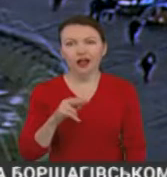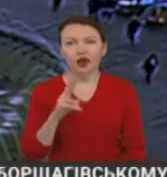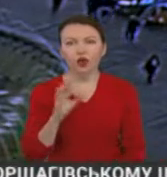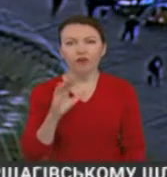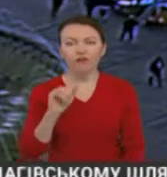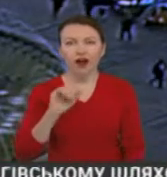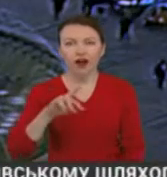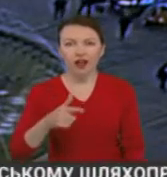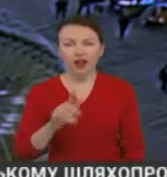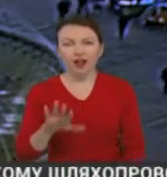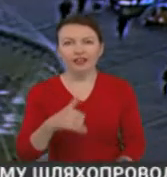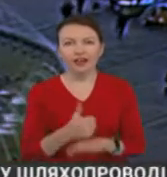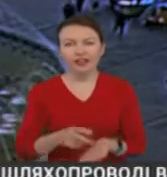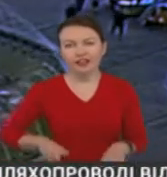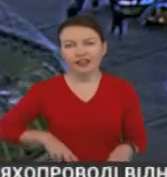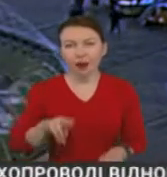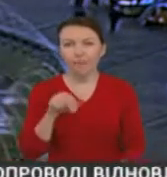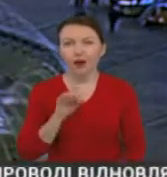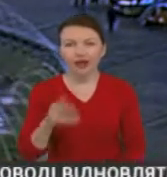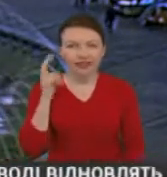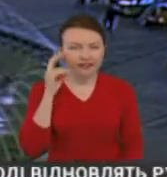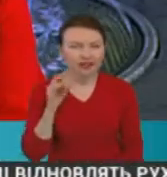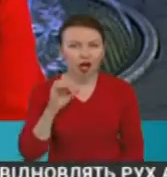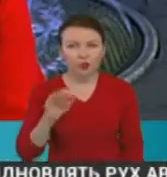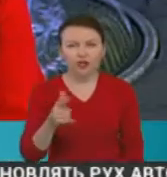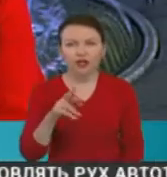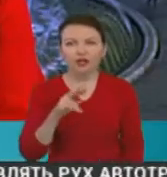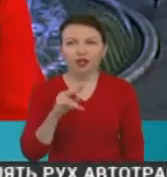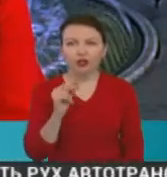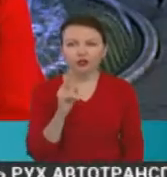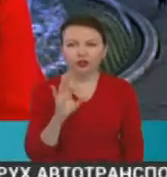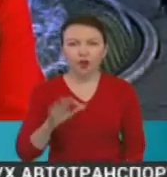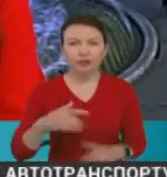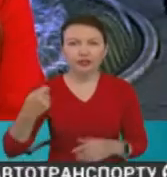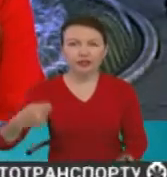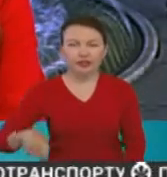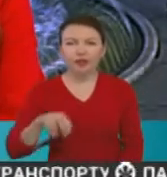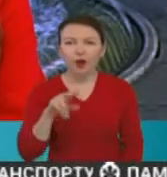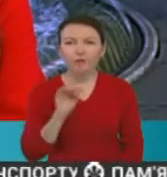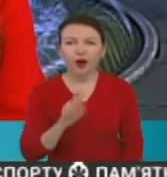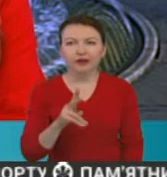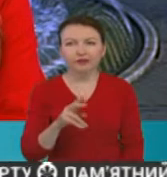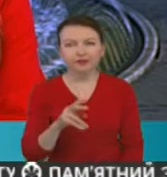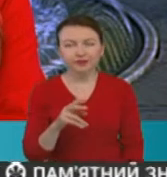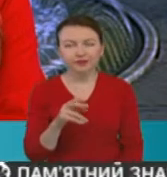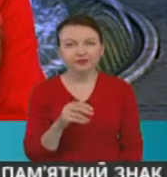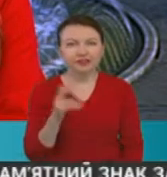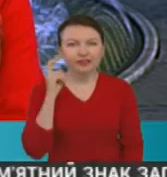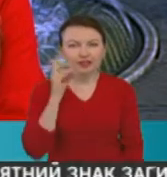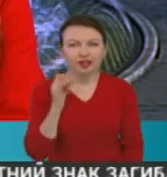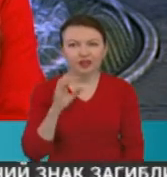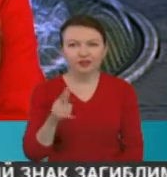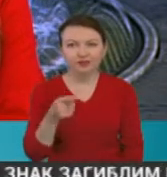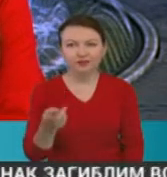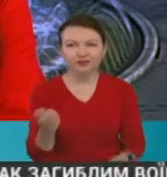парку «Київська Русь», також Володимир Янченко, президент парку «Київська Русь». Мої вітання. Ви до нас прийшли одразу